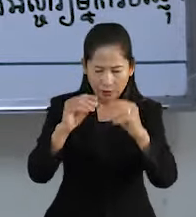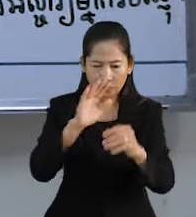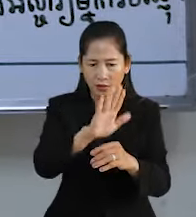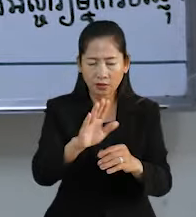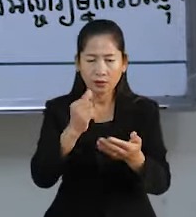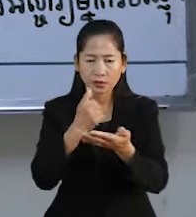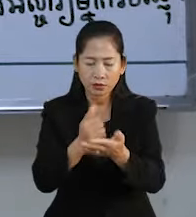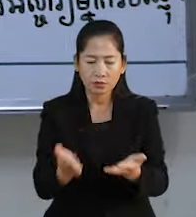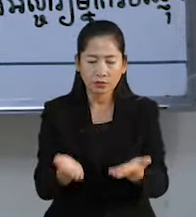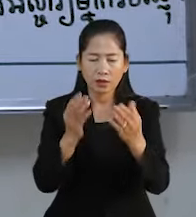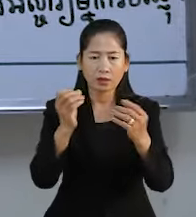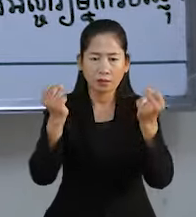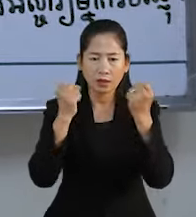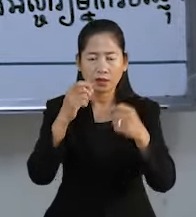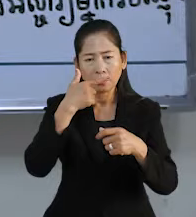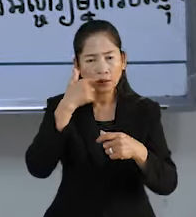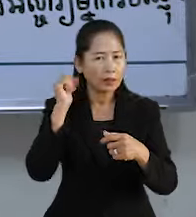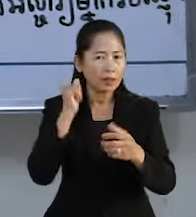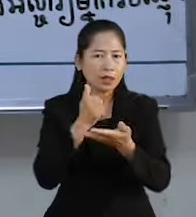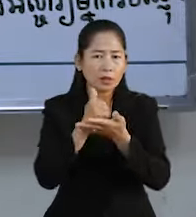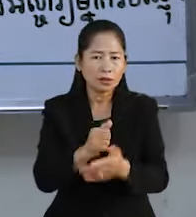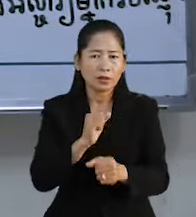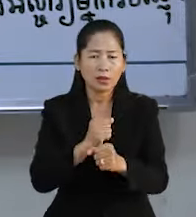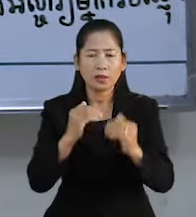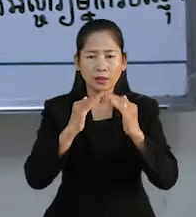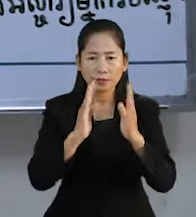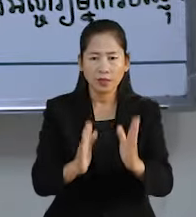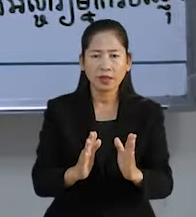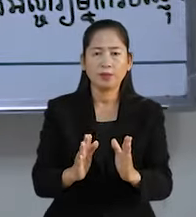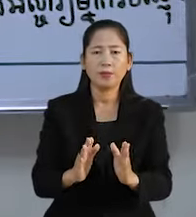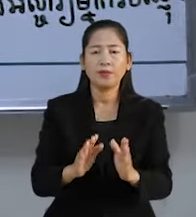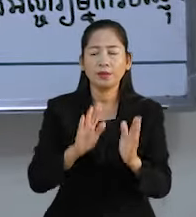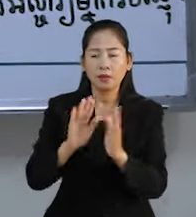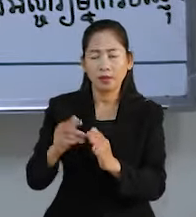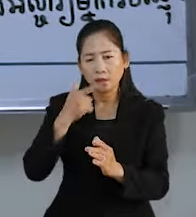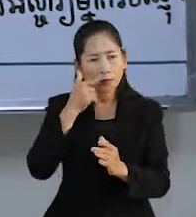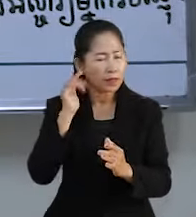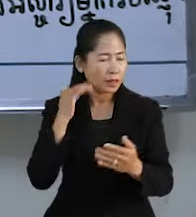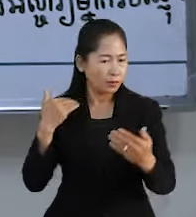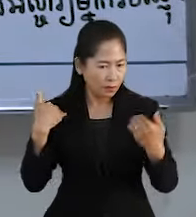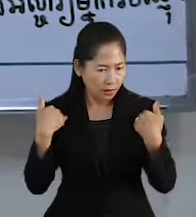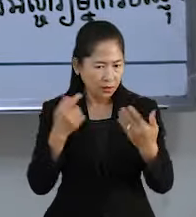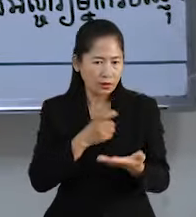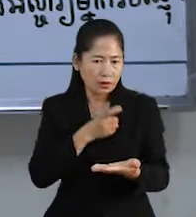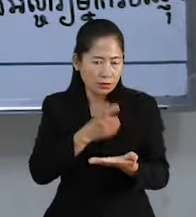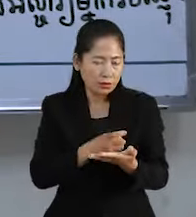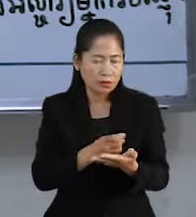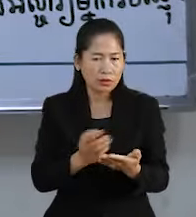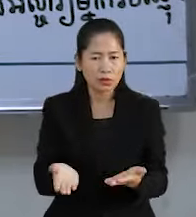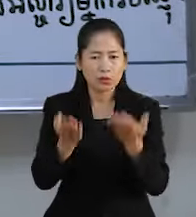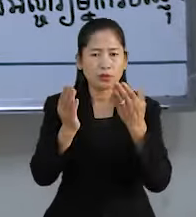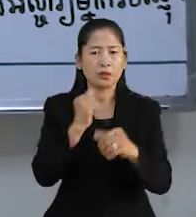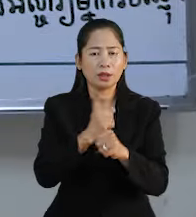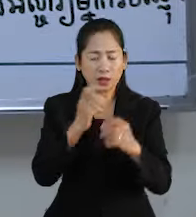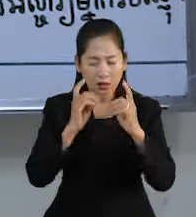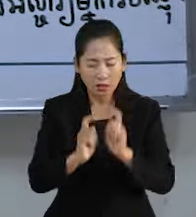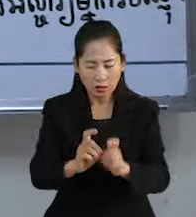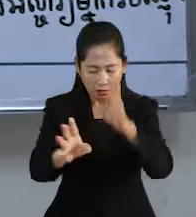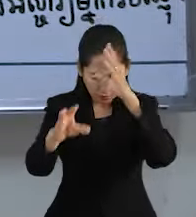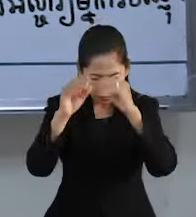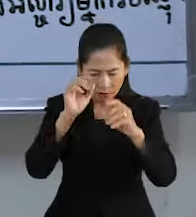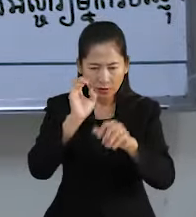កូនកូនជួយសម្រាលកម្លាំងឪពុកម្ដាយតាមរយៈការជួយធ្វើកិច្ចការផ្ទះដឹងហើយថាម្ដាយឪពុកមានគុណអញ្ចឹងត្រូវប្រឹងជួយសម្រាលកិច្ចការផ្ទះគាត់និងខិតខំរៀនសូត្រ